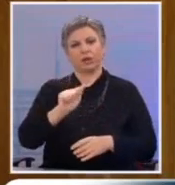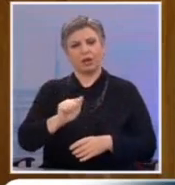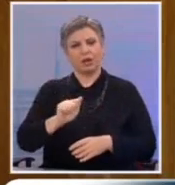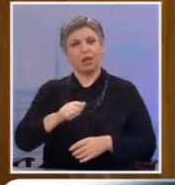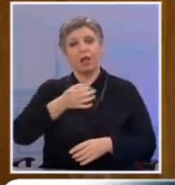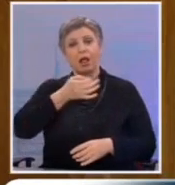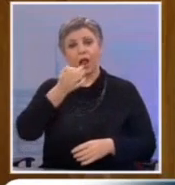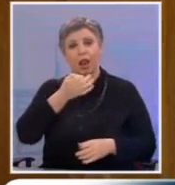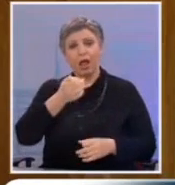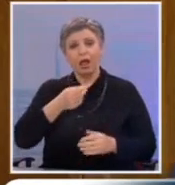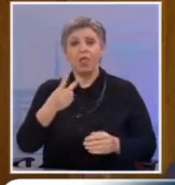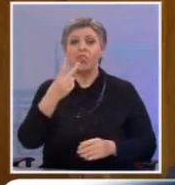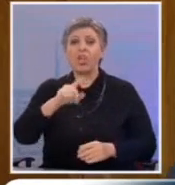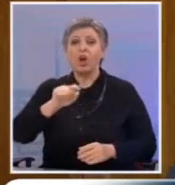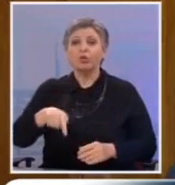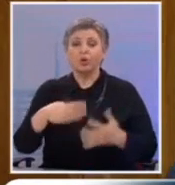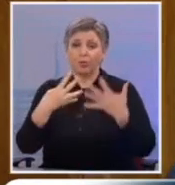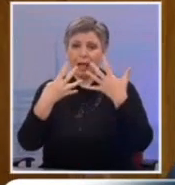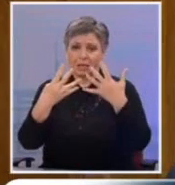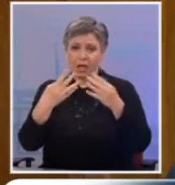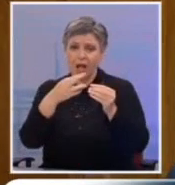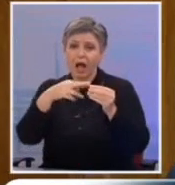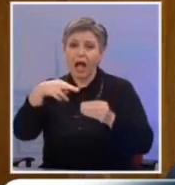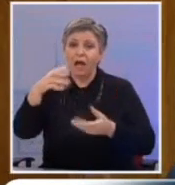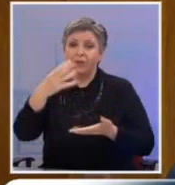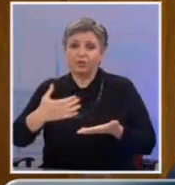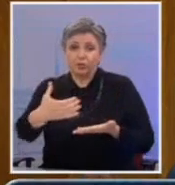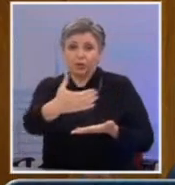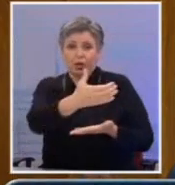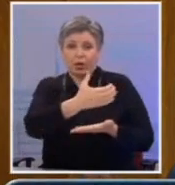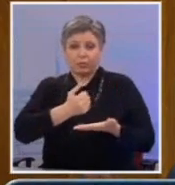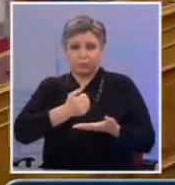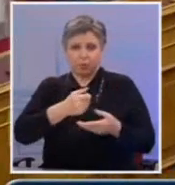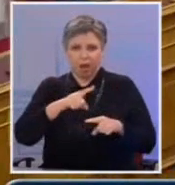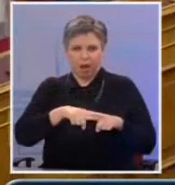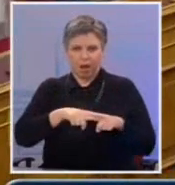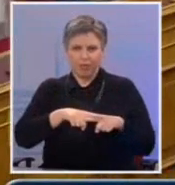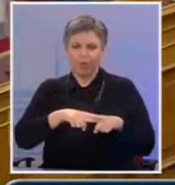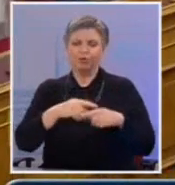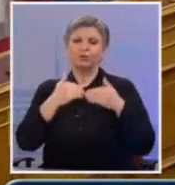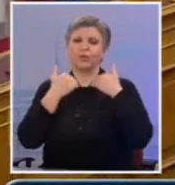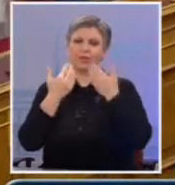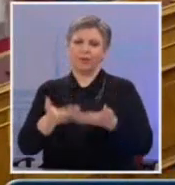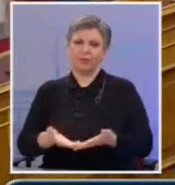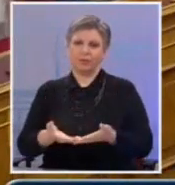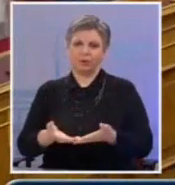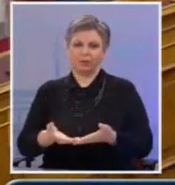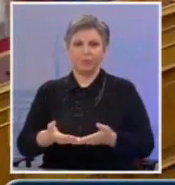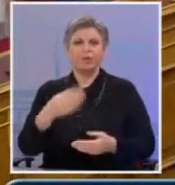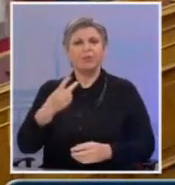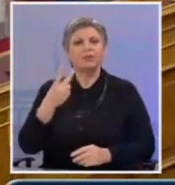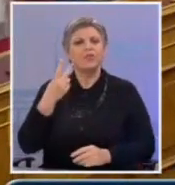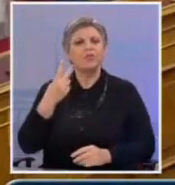ανέφικτο το 2,9 αύξηση του ΑΕΠ του ελληνικού προϋπολογισμού. Βρισκόμαστε λοιπόν μπροστά σε ένα